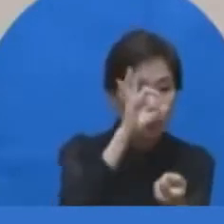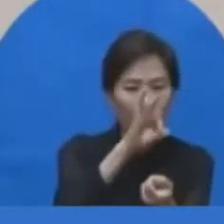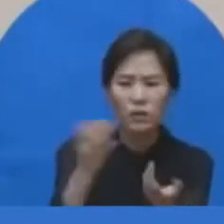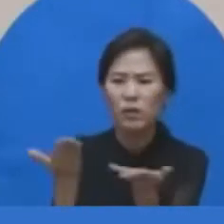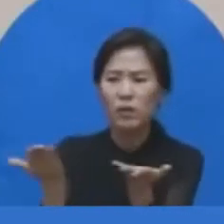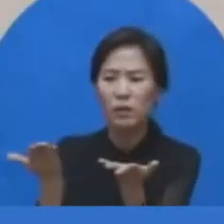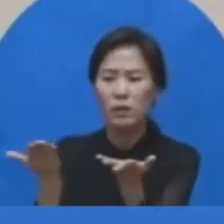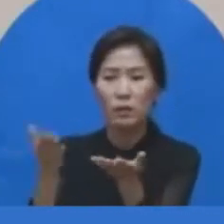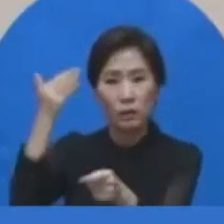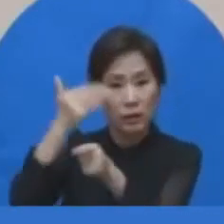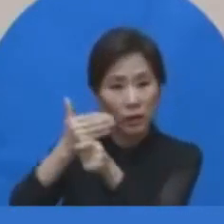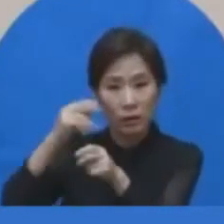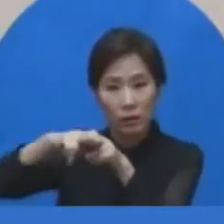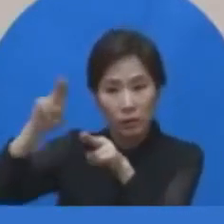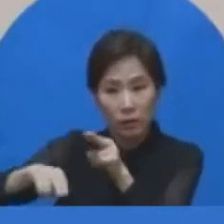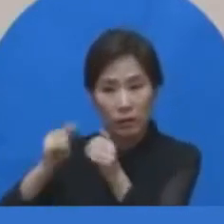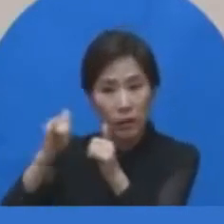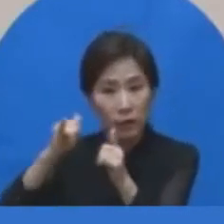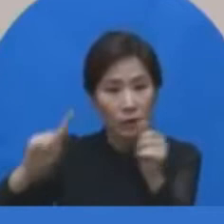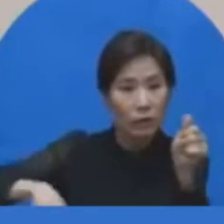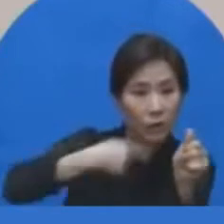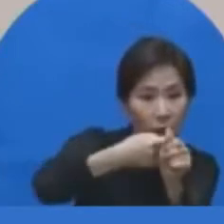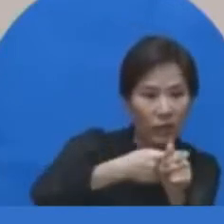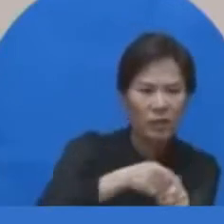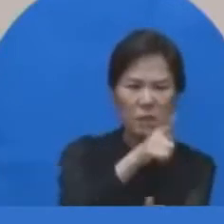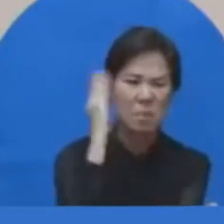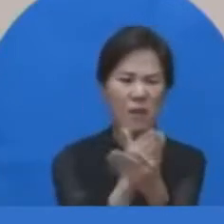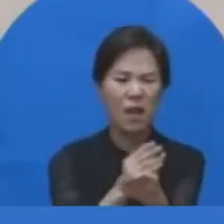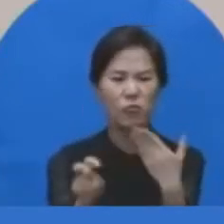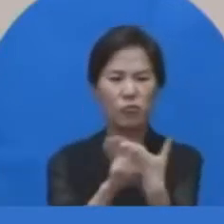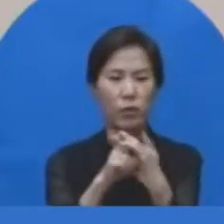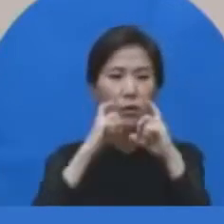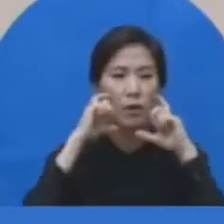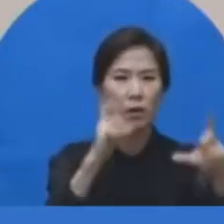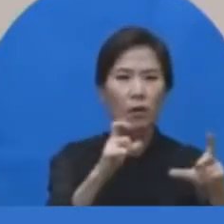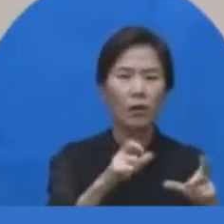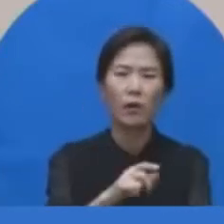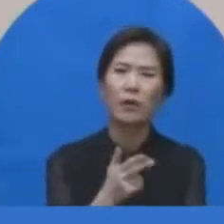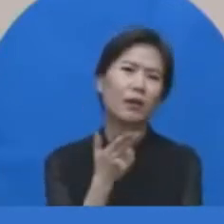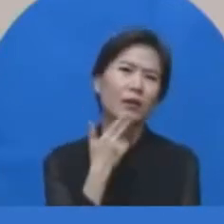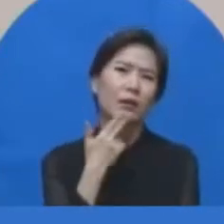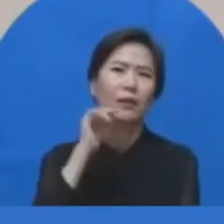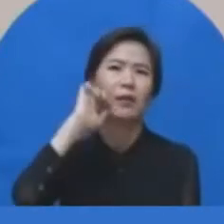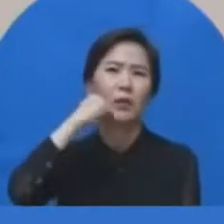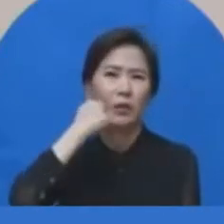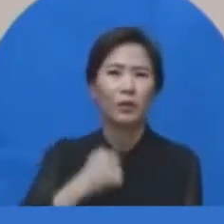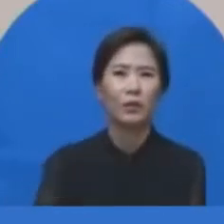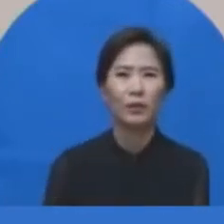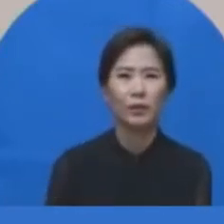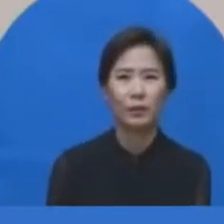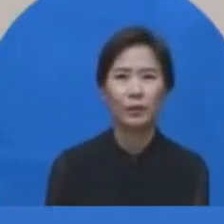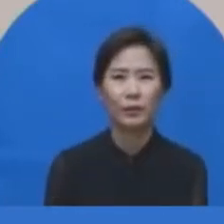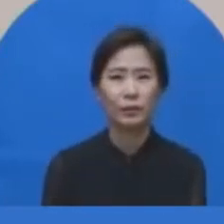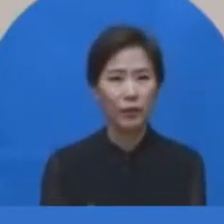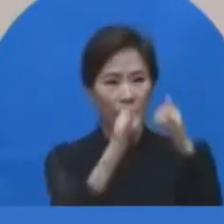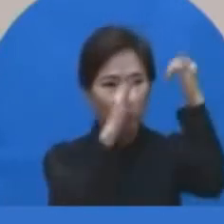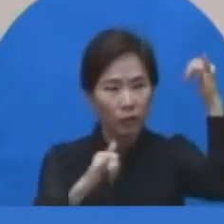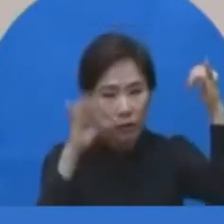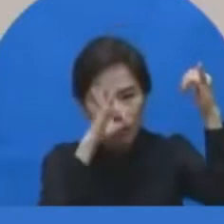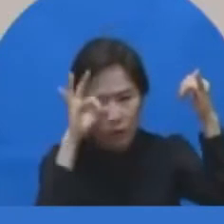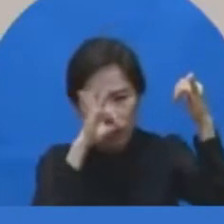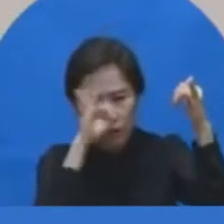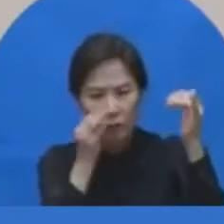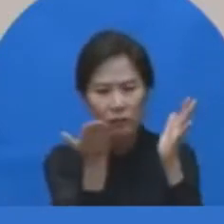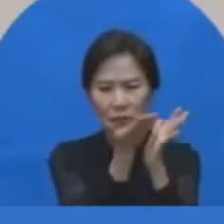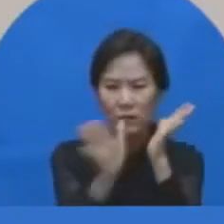이유로 노동조합으로부터 배제하도록 하는 입법례는 그 현재도 없고 역사적으로도 찾기가